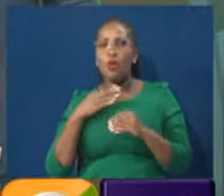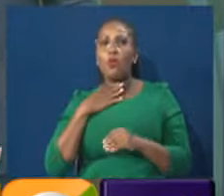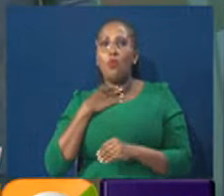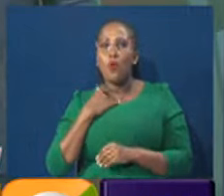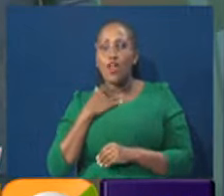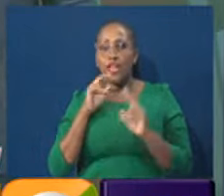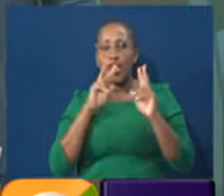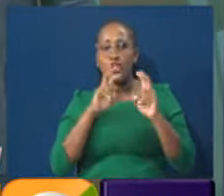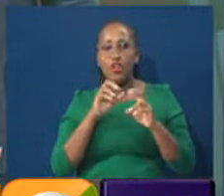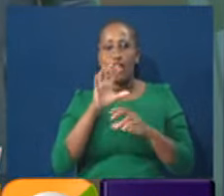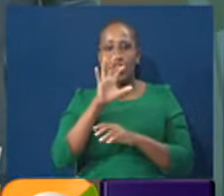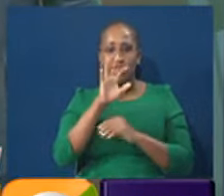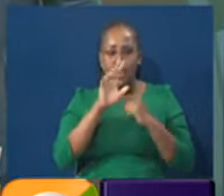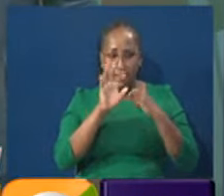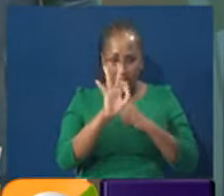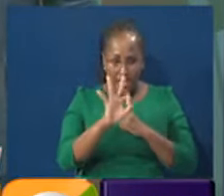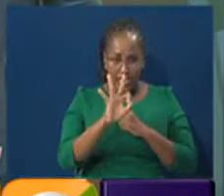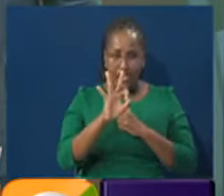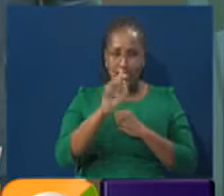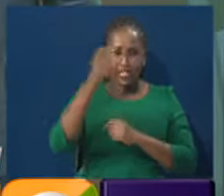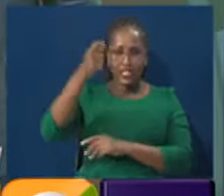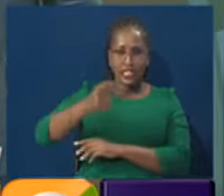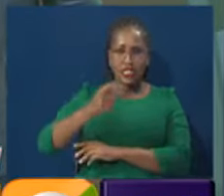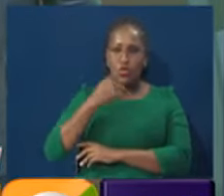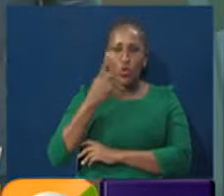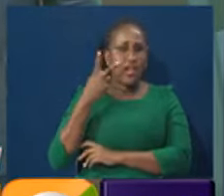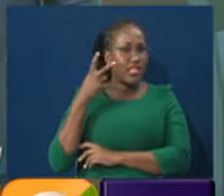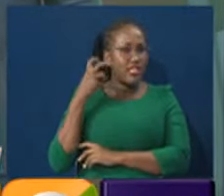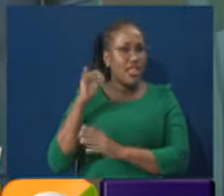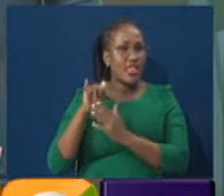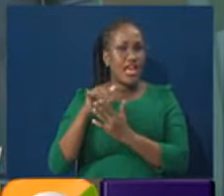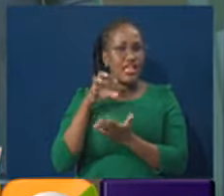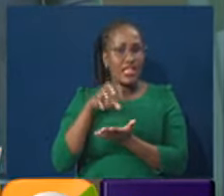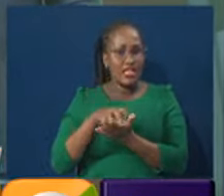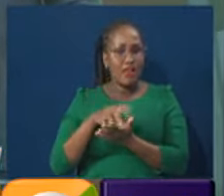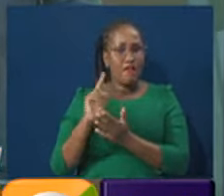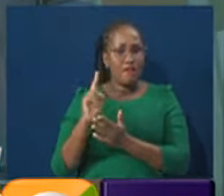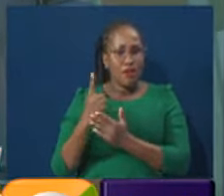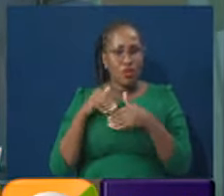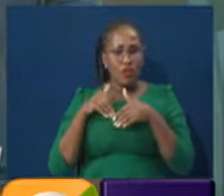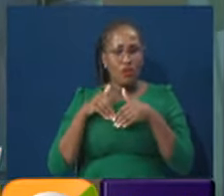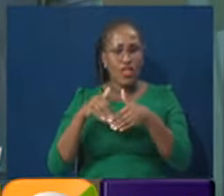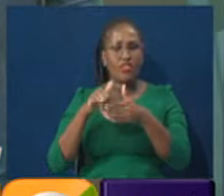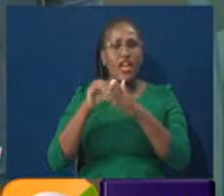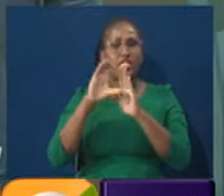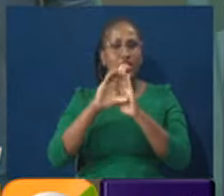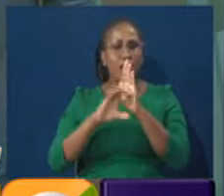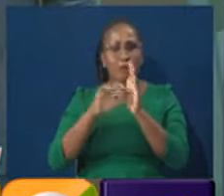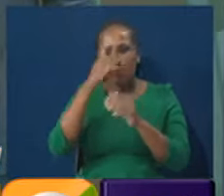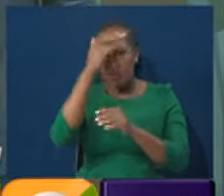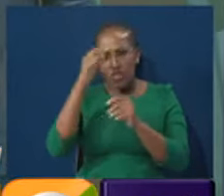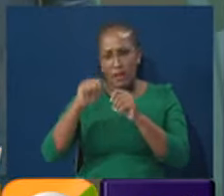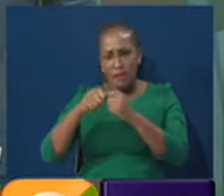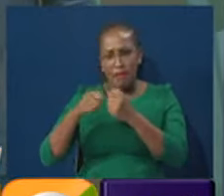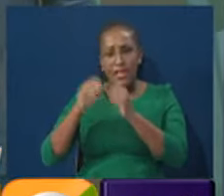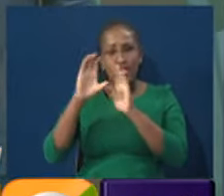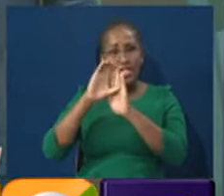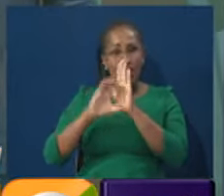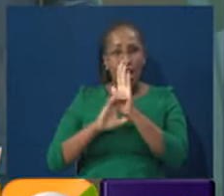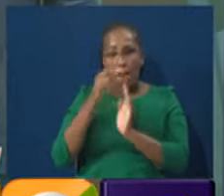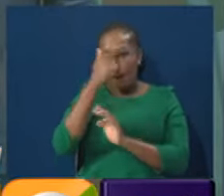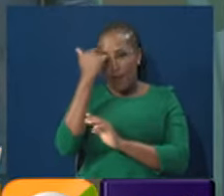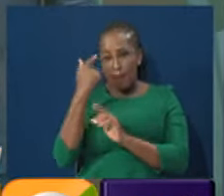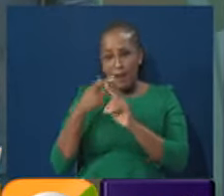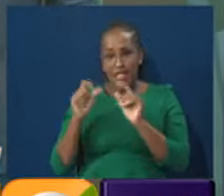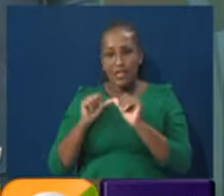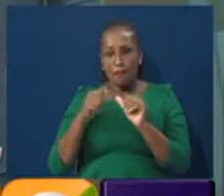la majaji watatu wanaosikiliza kesi hii kusitisha utekelezaji wa sheria hiyo kwa kuwa inakiuka sheria. Hata hivyo wanaopinga